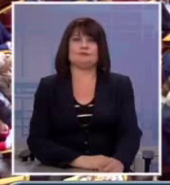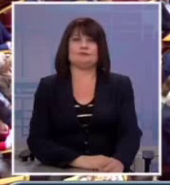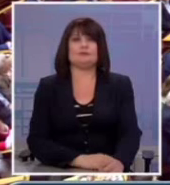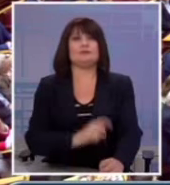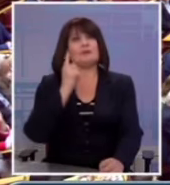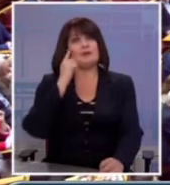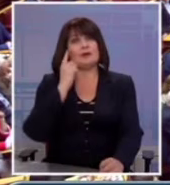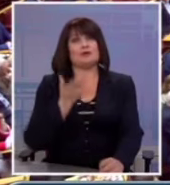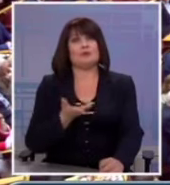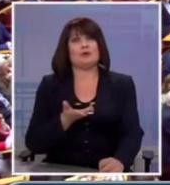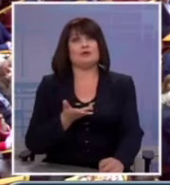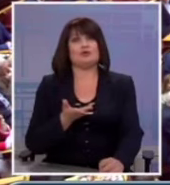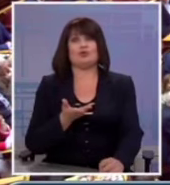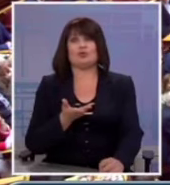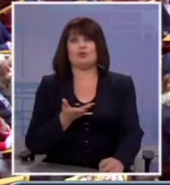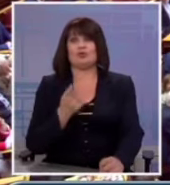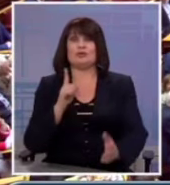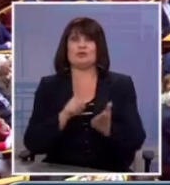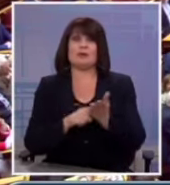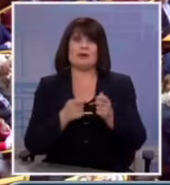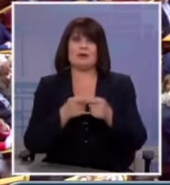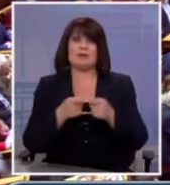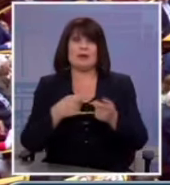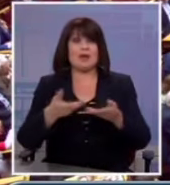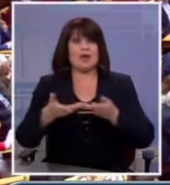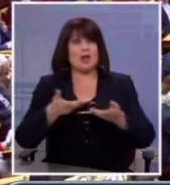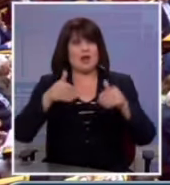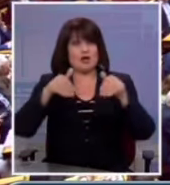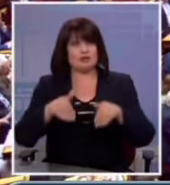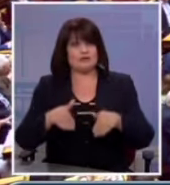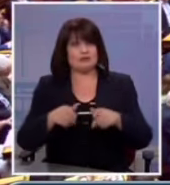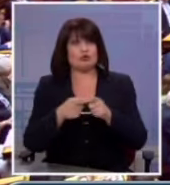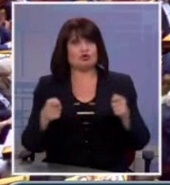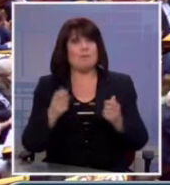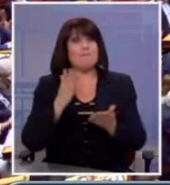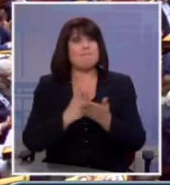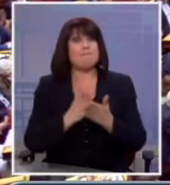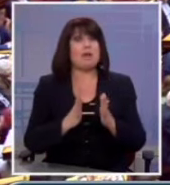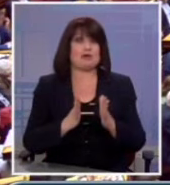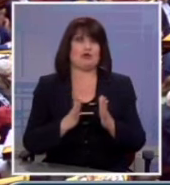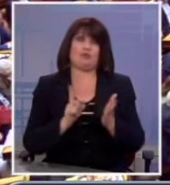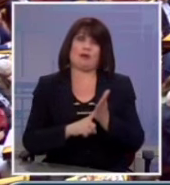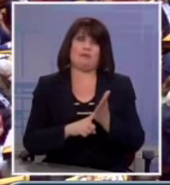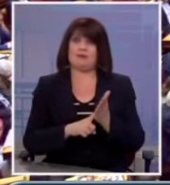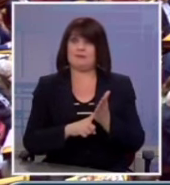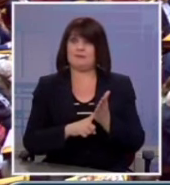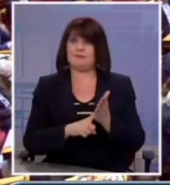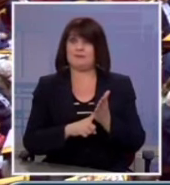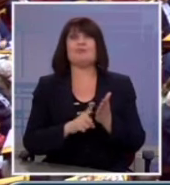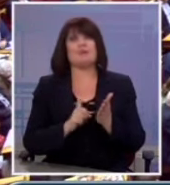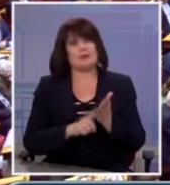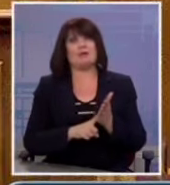Νομίζω ότι το μέτρο και ο αλληλοσεβασμός πρέπει να είναι κάτι που